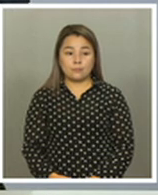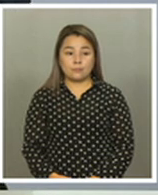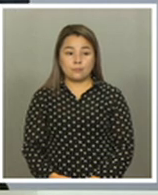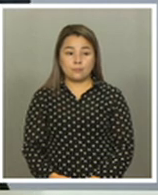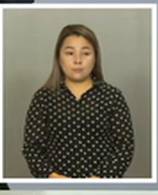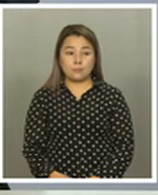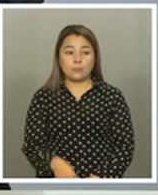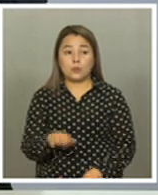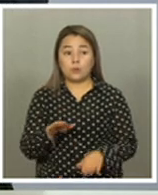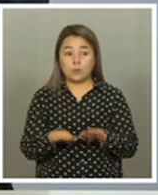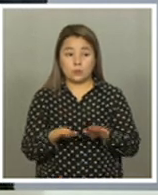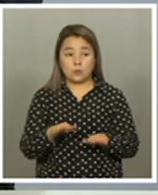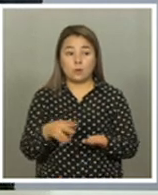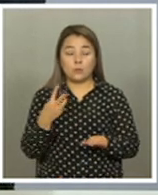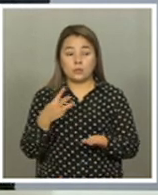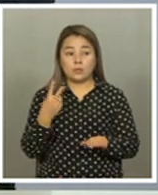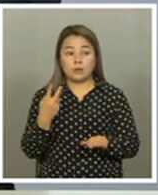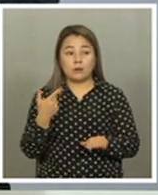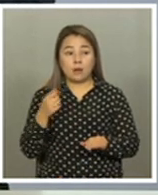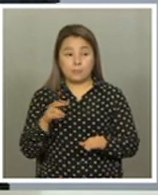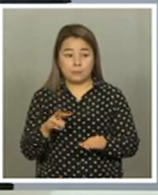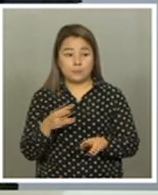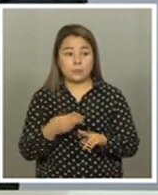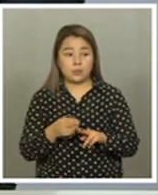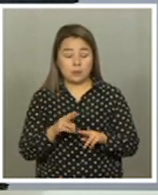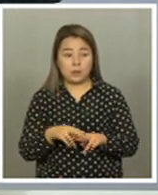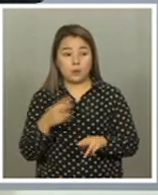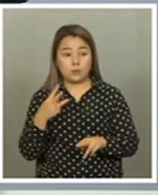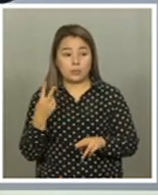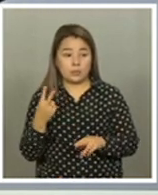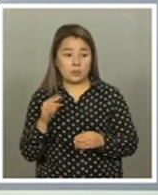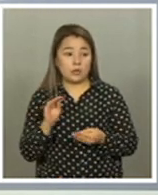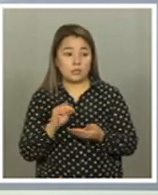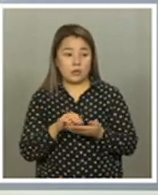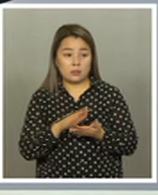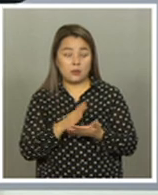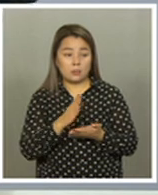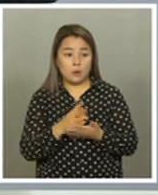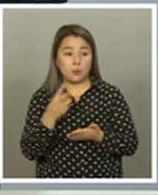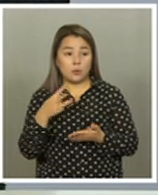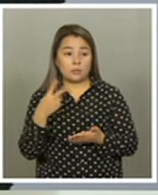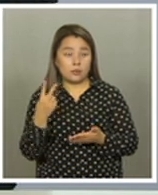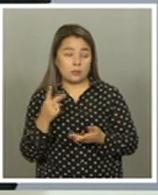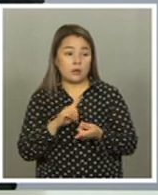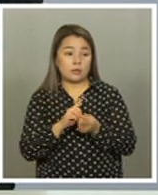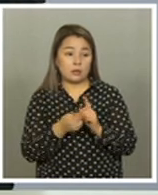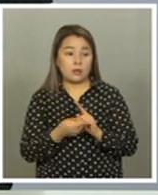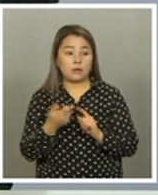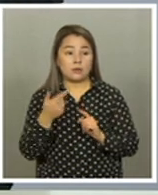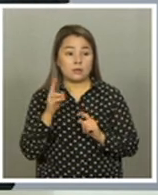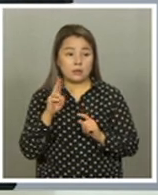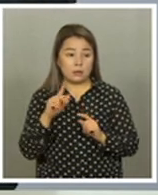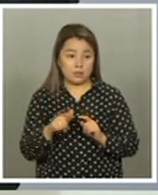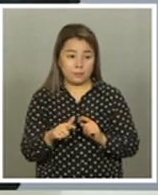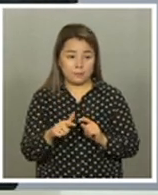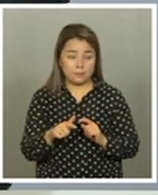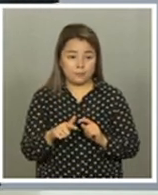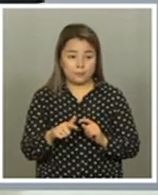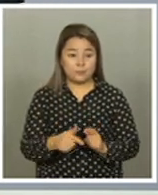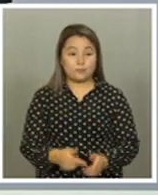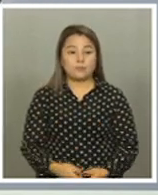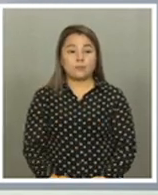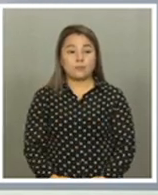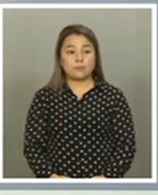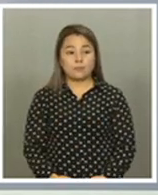Массасы 32 грамм. 32 грамм кестеге жазамыз. 32 граммды килограммға айналдырайық. 32 граммды килограммға айналдыру